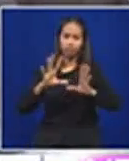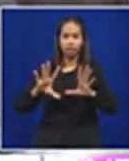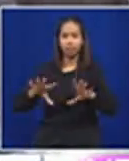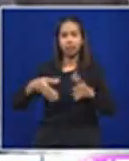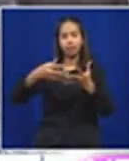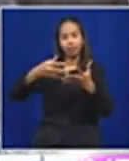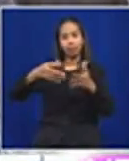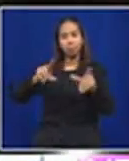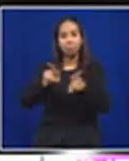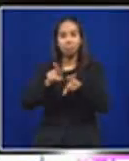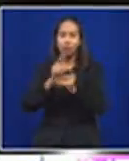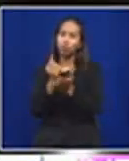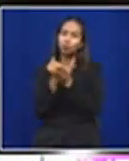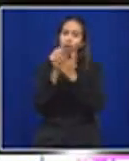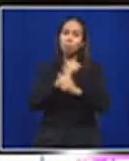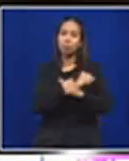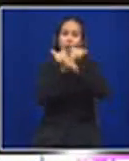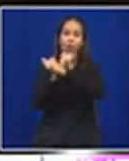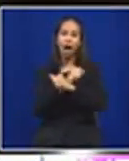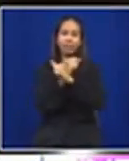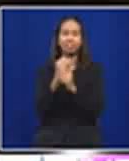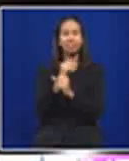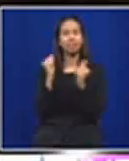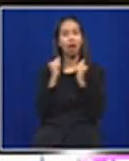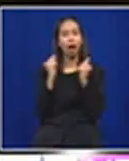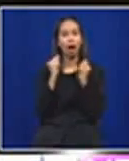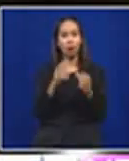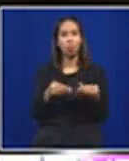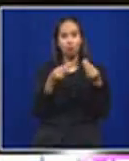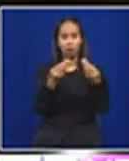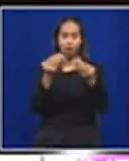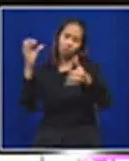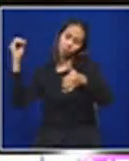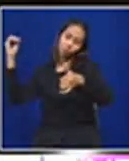เปิดไฟสปอตไลท์ส่องความร้อนในเวลากลางคืนในช่วงที่มีอ